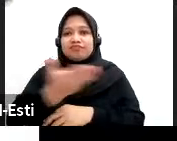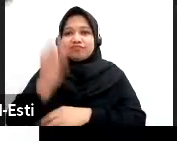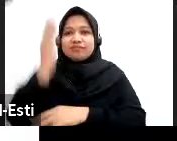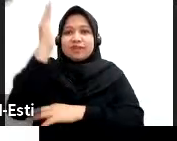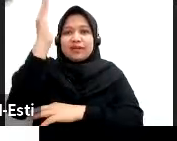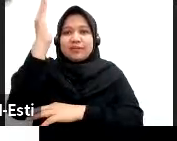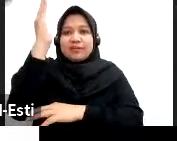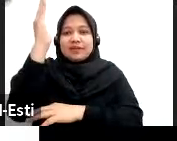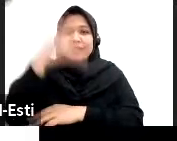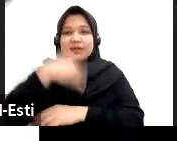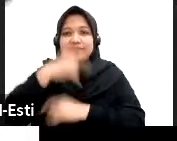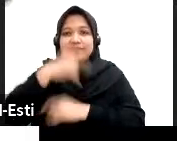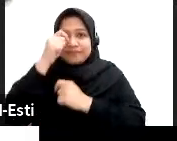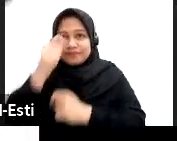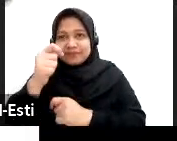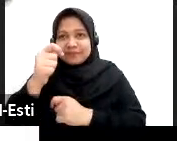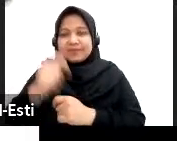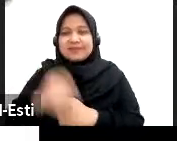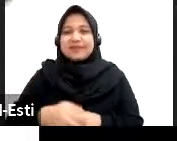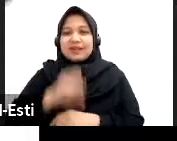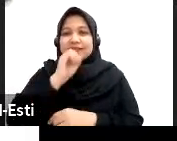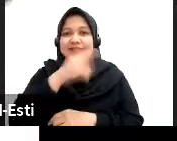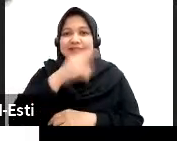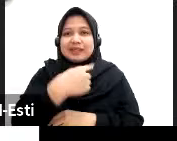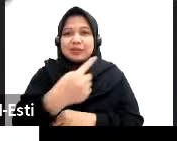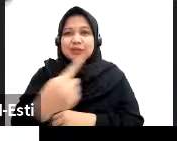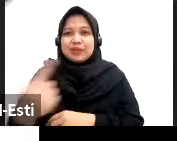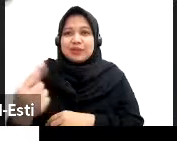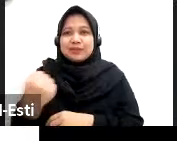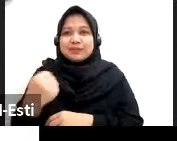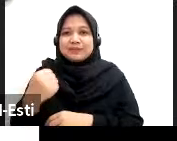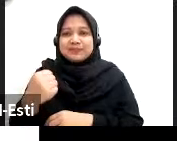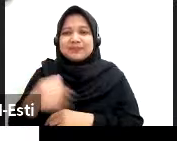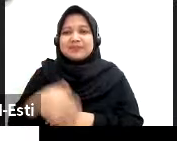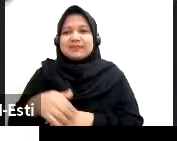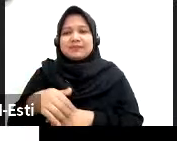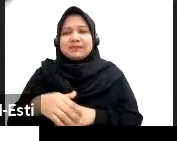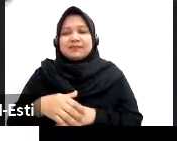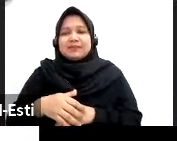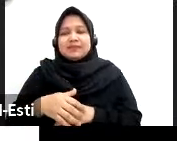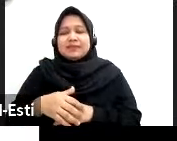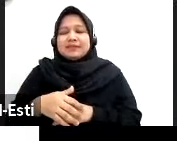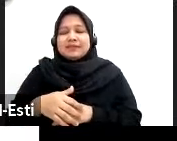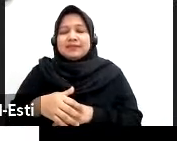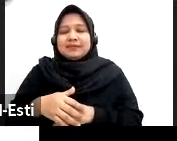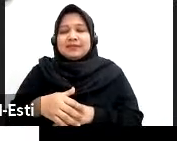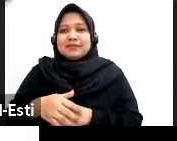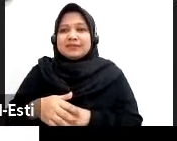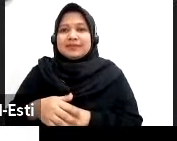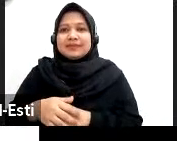asal mati dan tidak bisa saya Sebutkan satu persatu Saya kira ini penting sekali